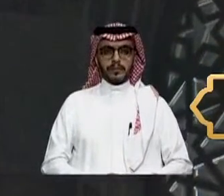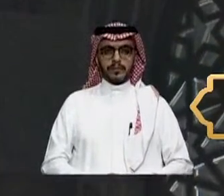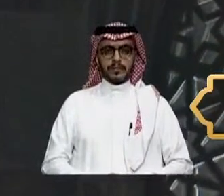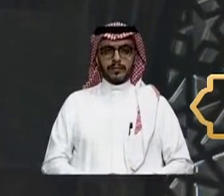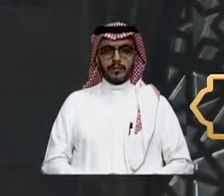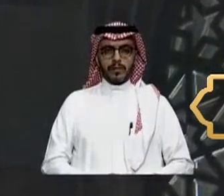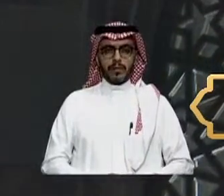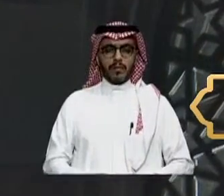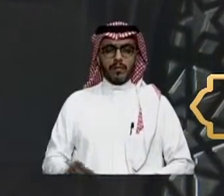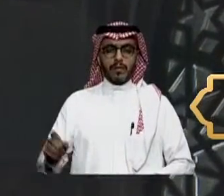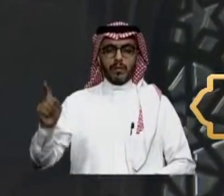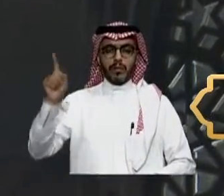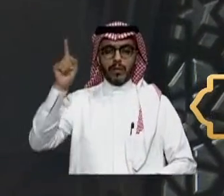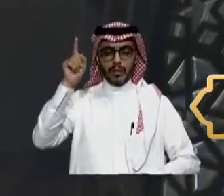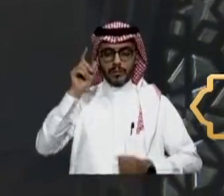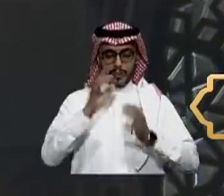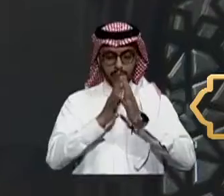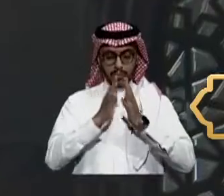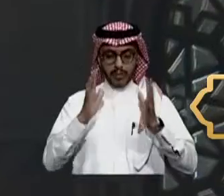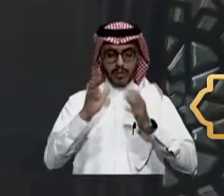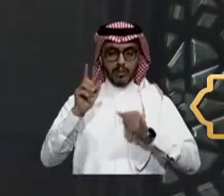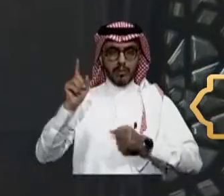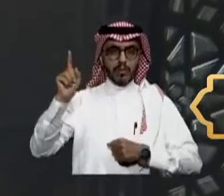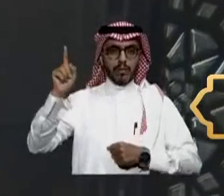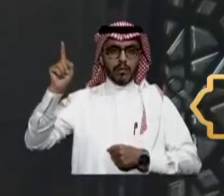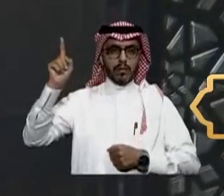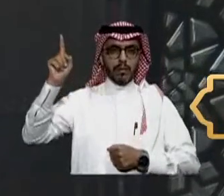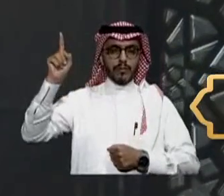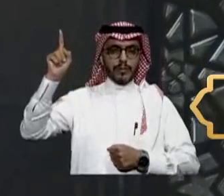اكبر الله اكبر